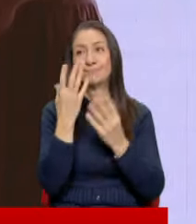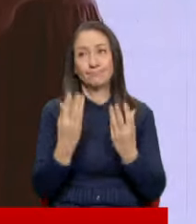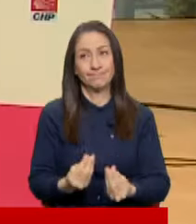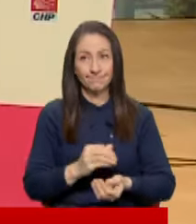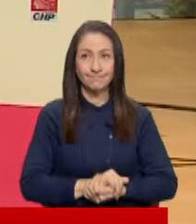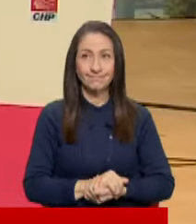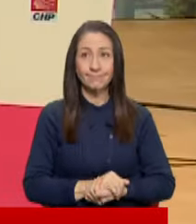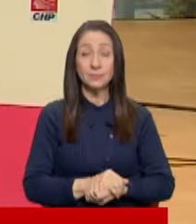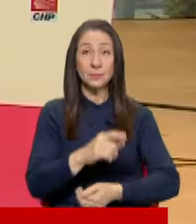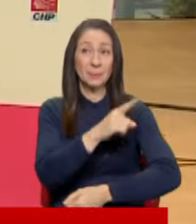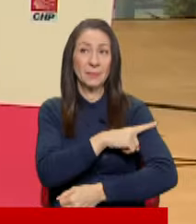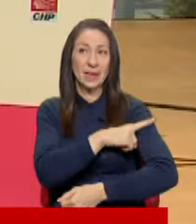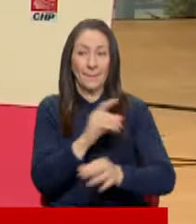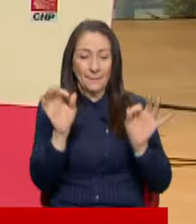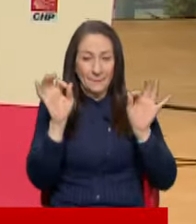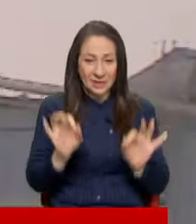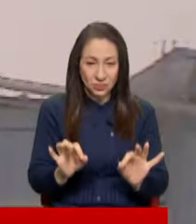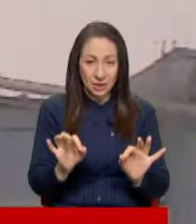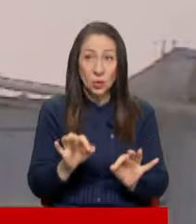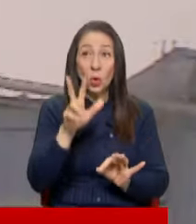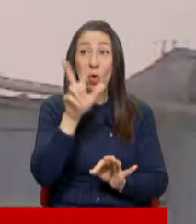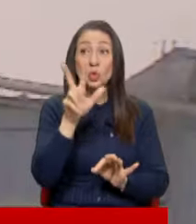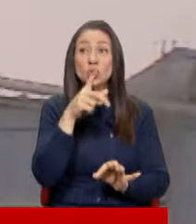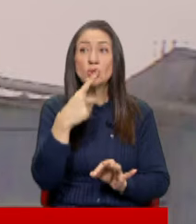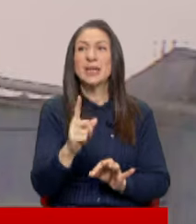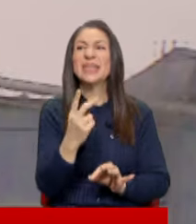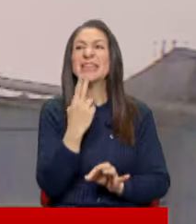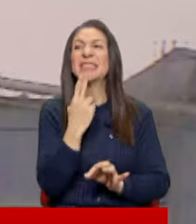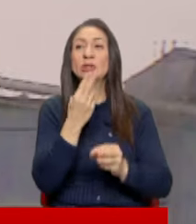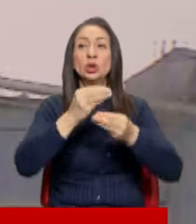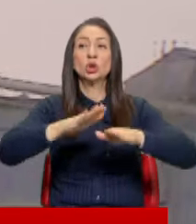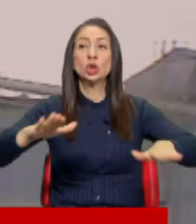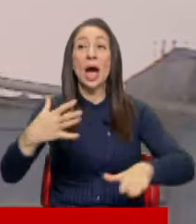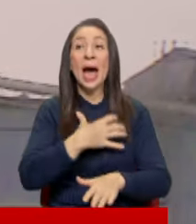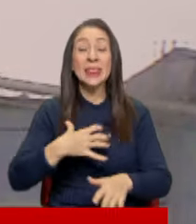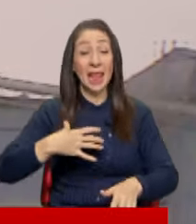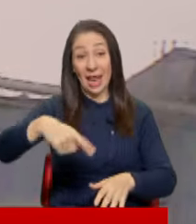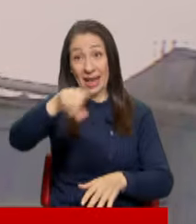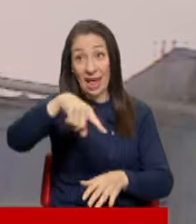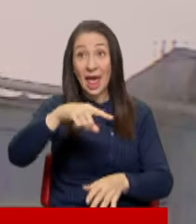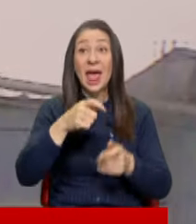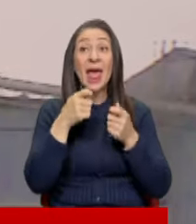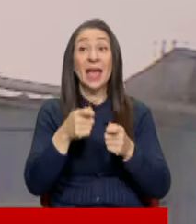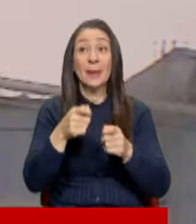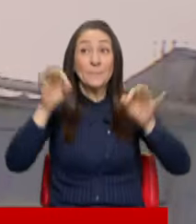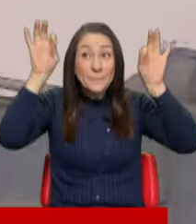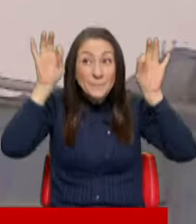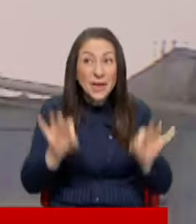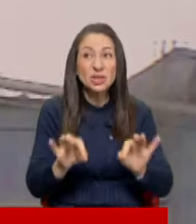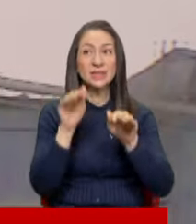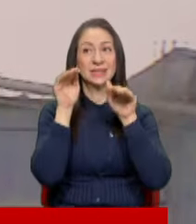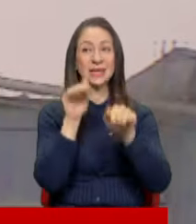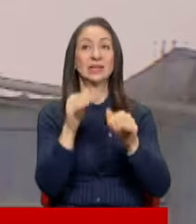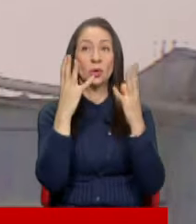vad etti 1 sınıfa başlayan 30.000 kız çocuğunun annelerine eğitime başlangıç